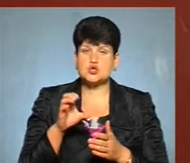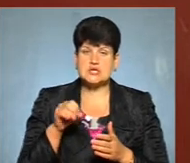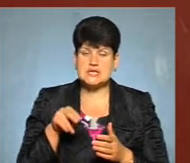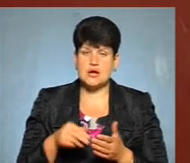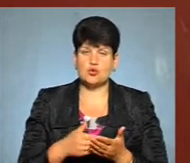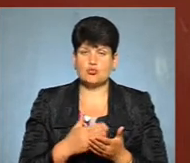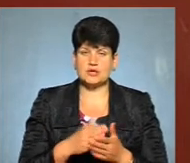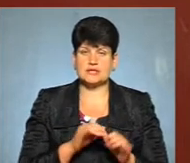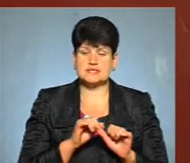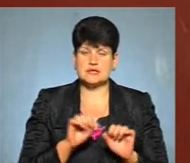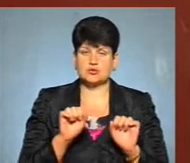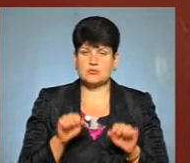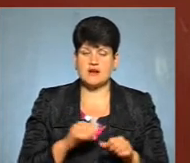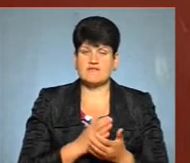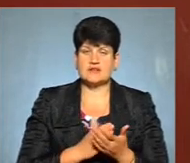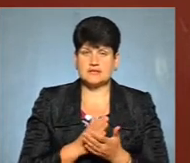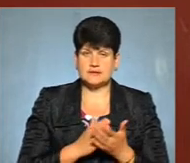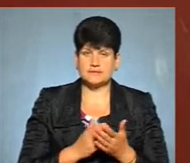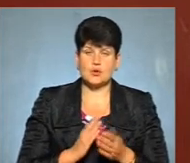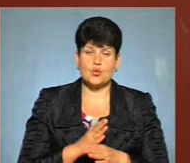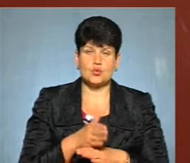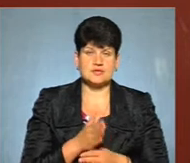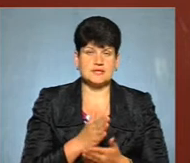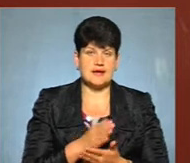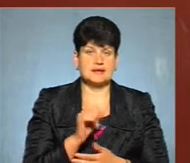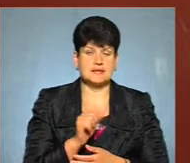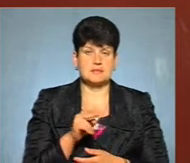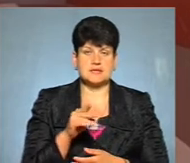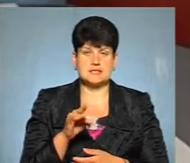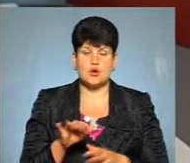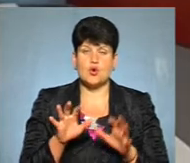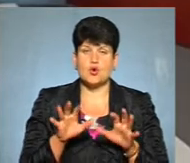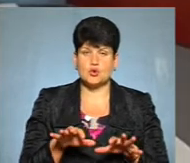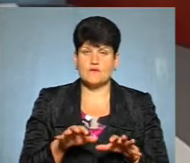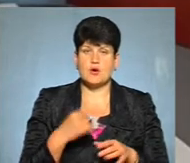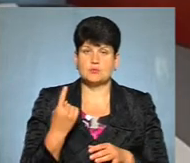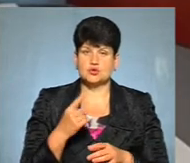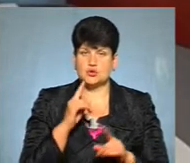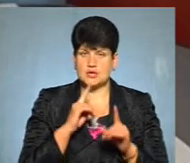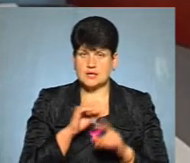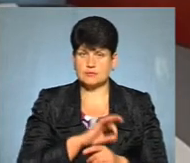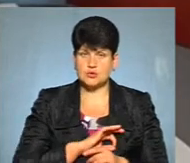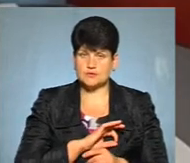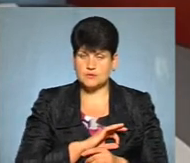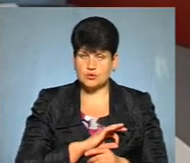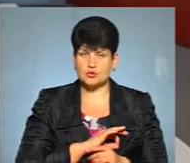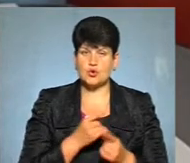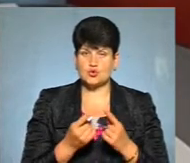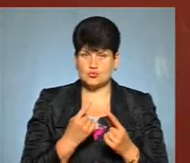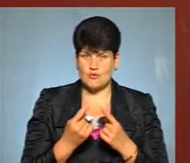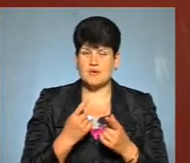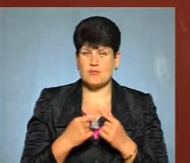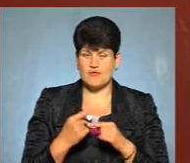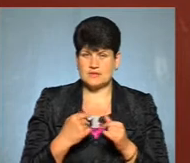ветеранів. Гостем студії є Андрій Присяжний, голова обласної ради профспілок. До розмови ми повернемося за мить, а зараз